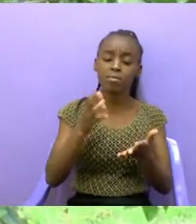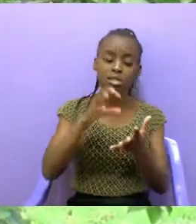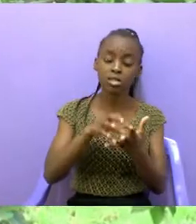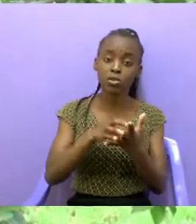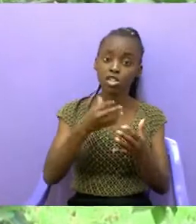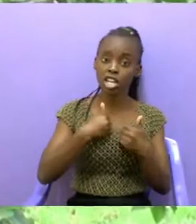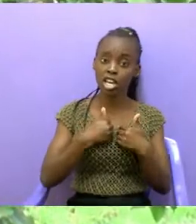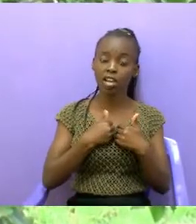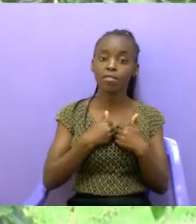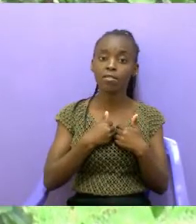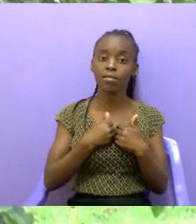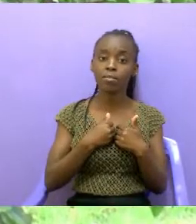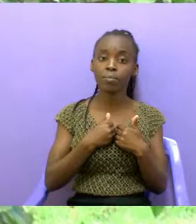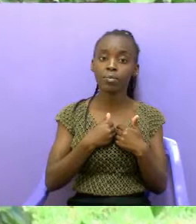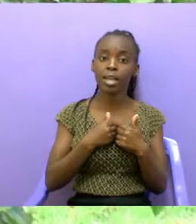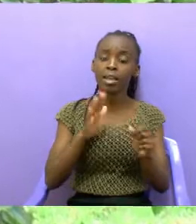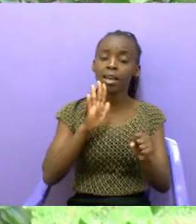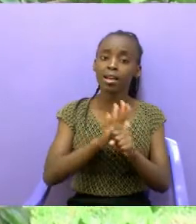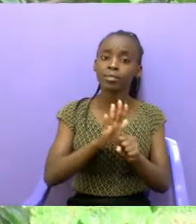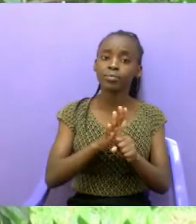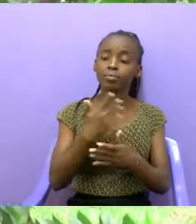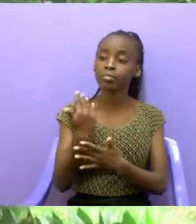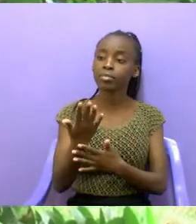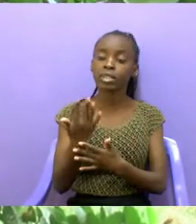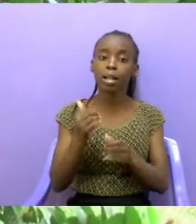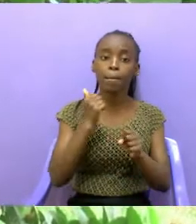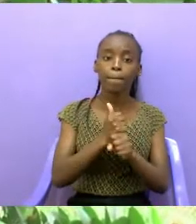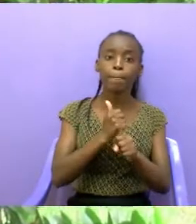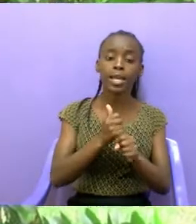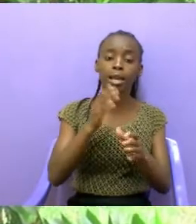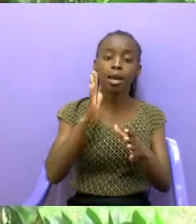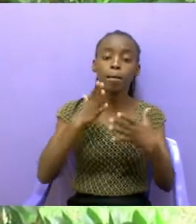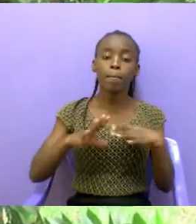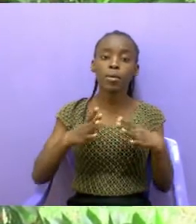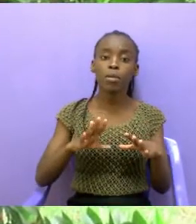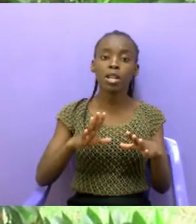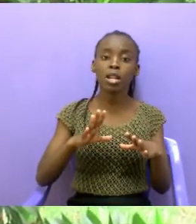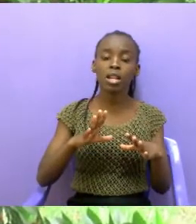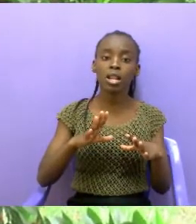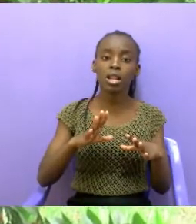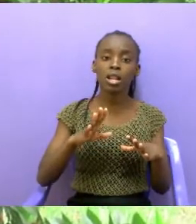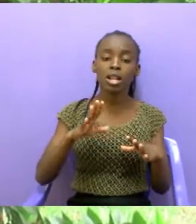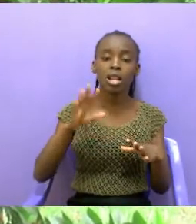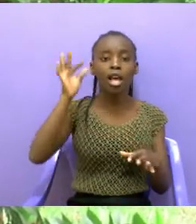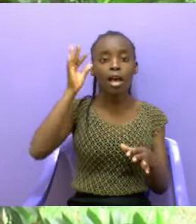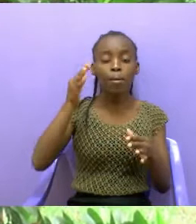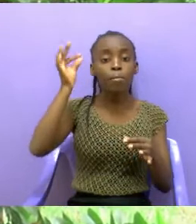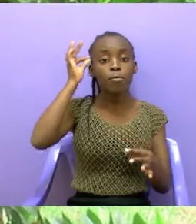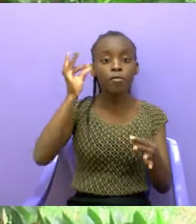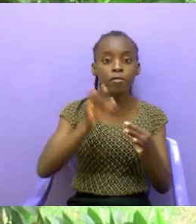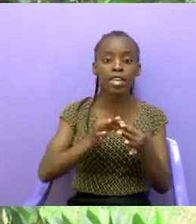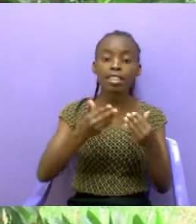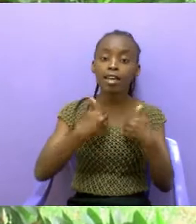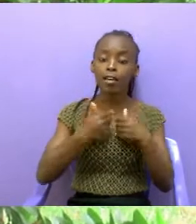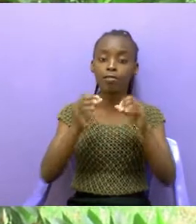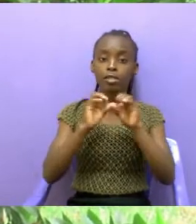nyuma. Kuna mambo mengi sana inasababisha watu waachane na imani. Kuna mambo mengi sana yanasababisha watu waachane na